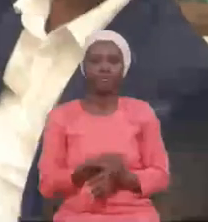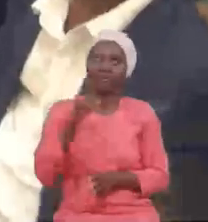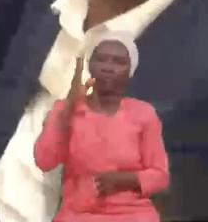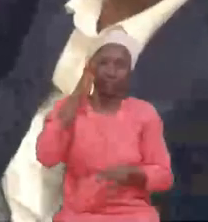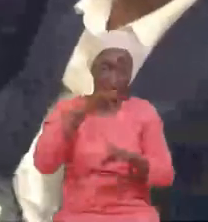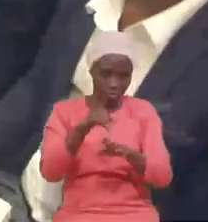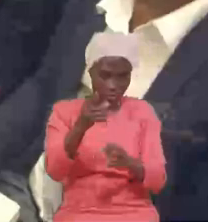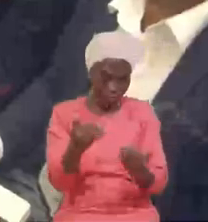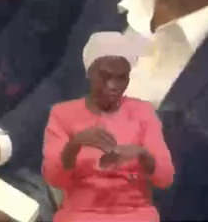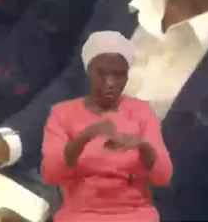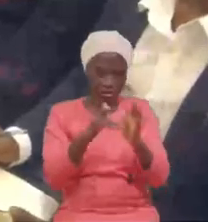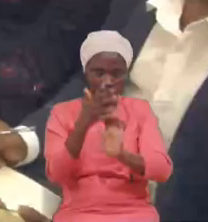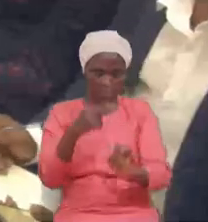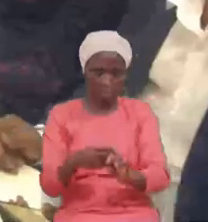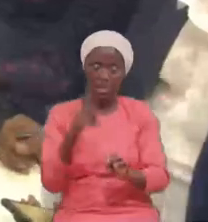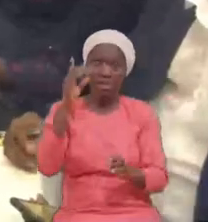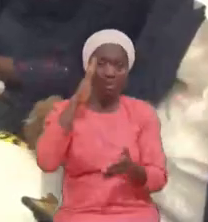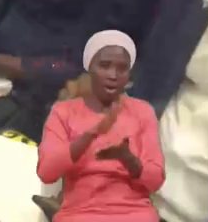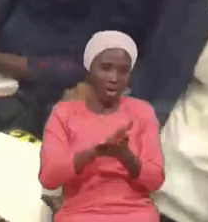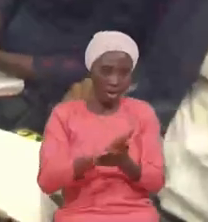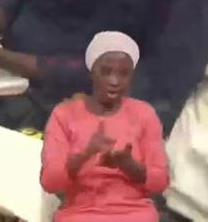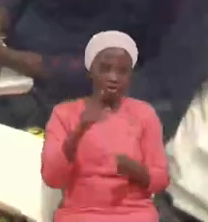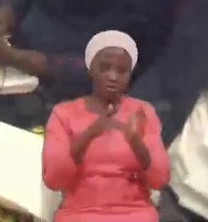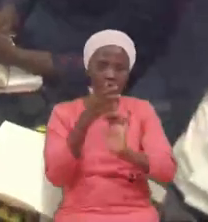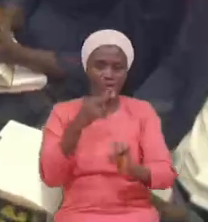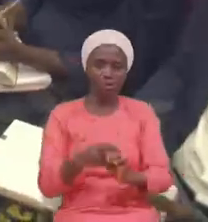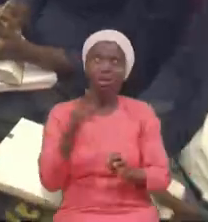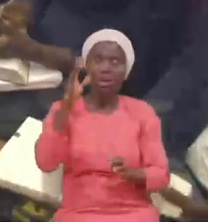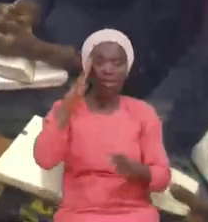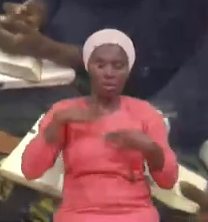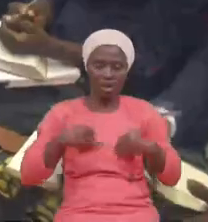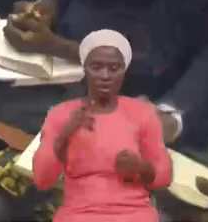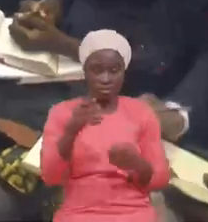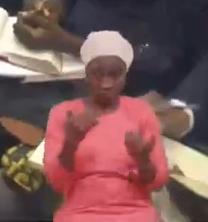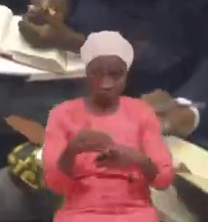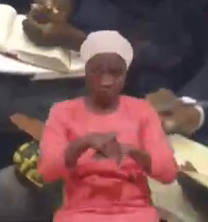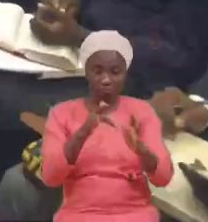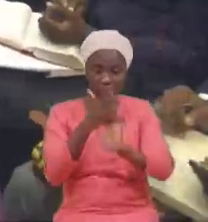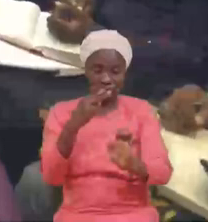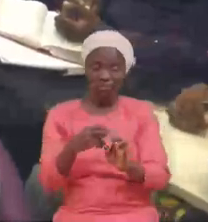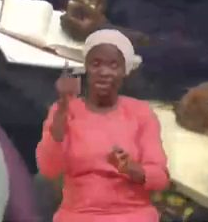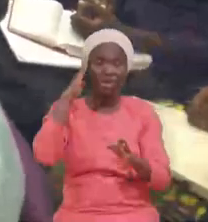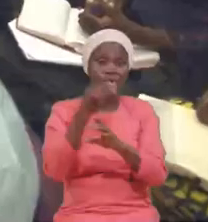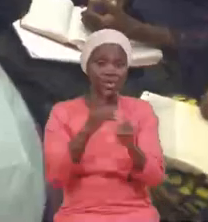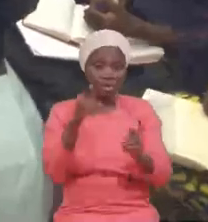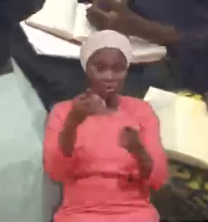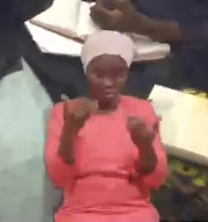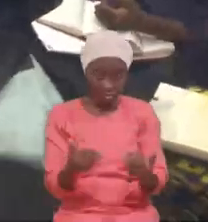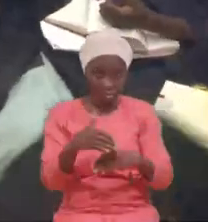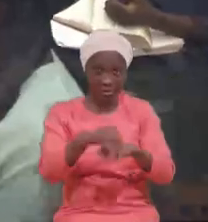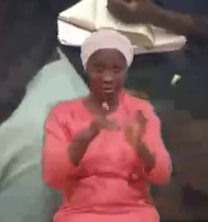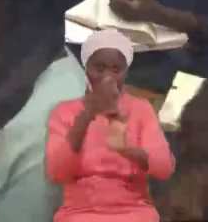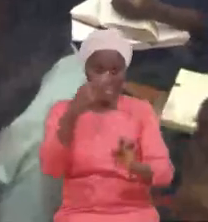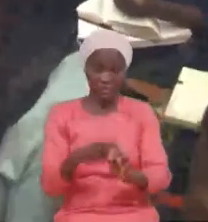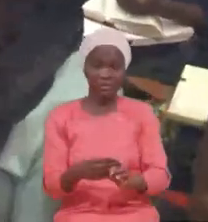Il va vous toucher ce soir. Il va vous purifier ce soir. Il va vous guérir ce soir. Il va vous délivrer ce